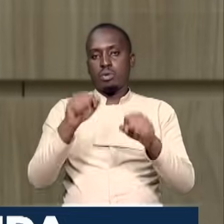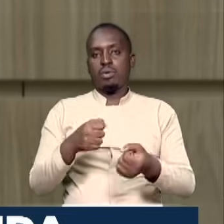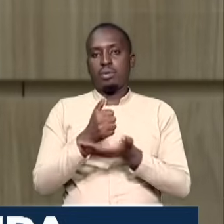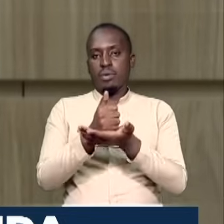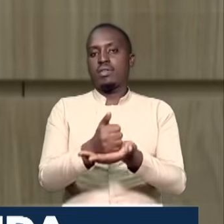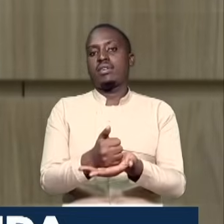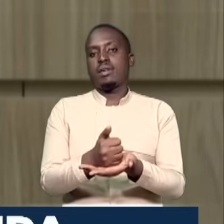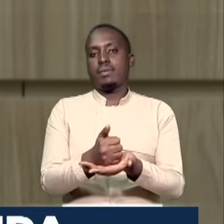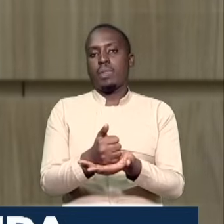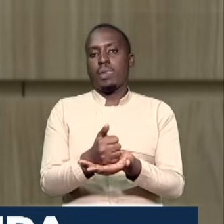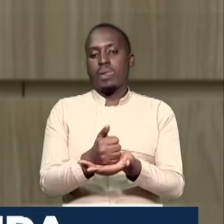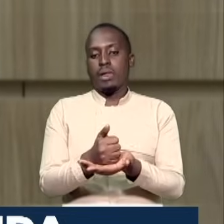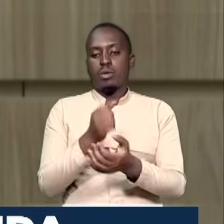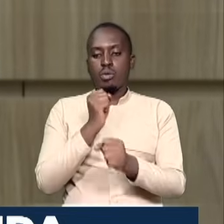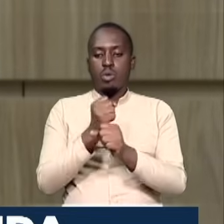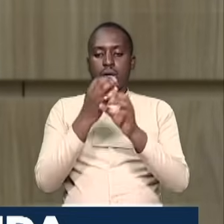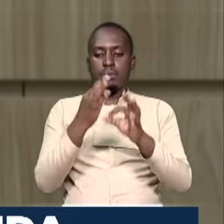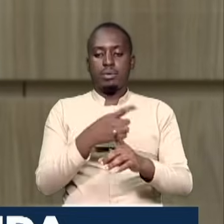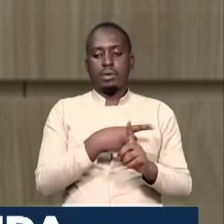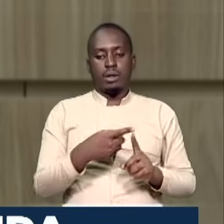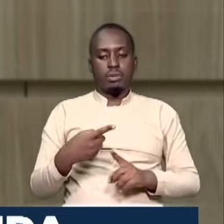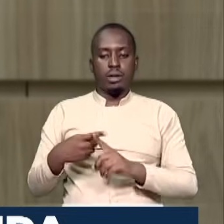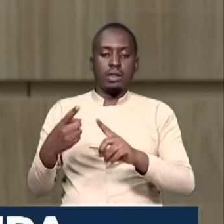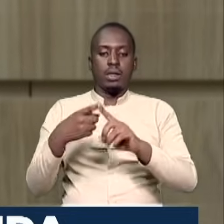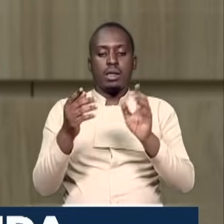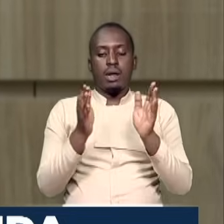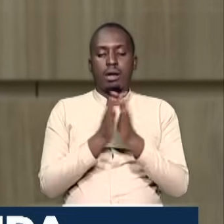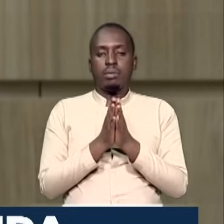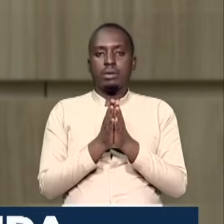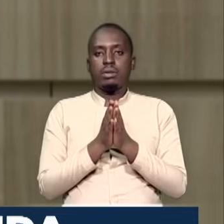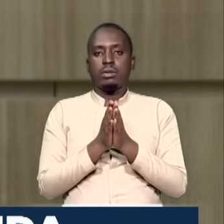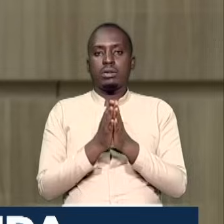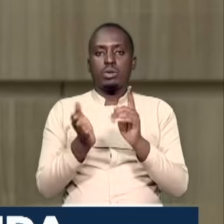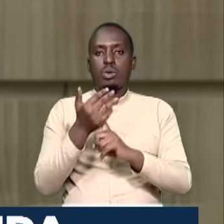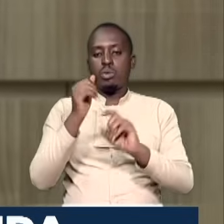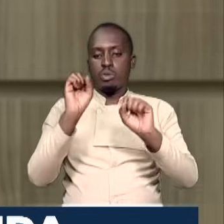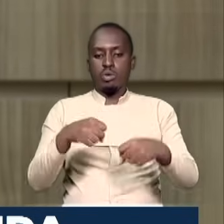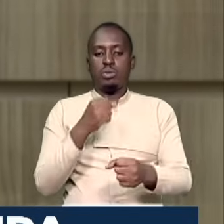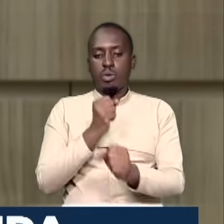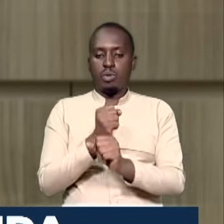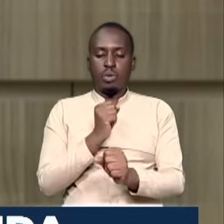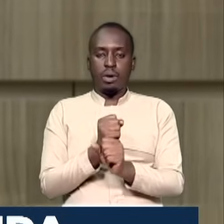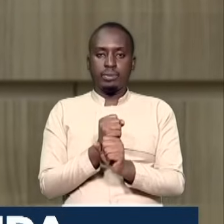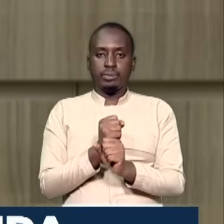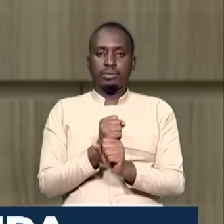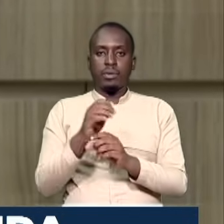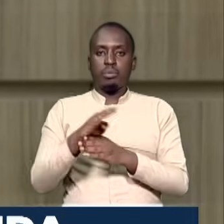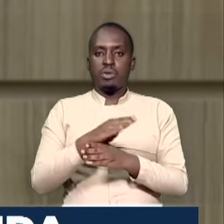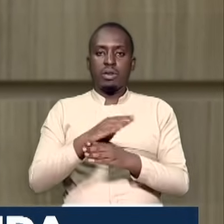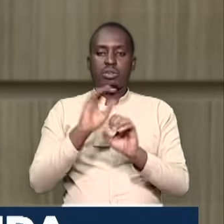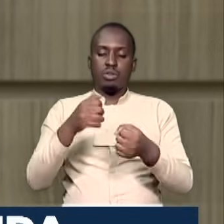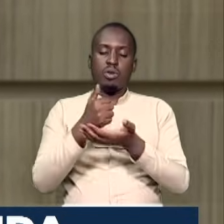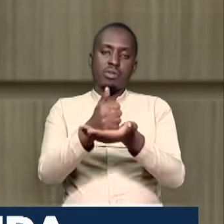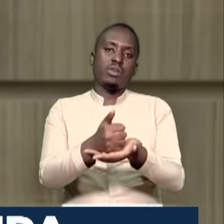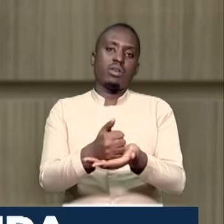buzifasha gukora imirimo inyuranye ndetse no kubona ubushobozi bwo gukora ishoramari rishobora